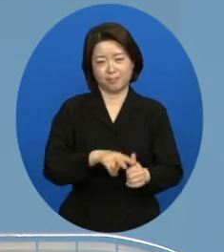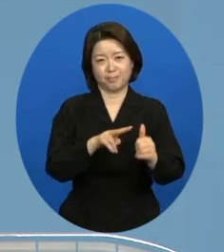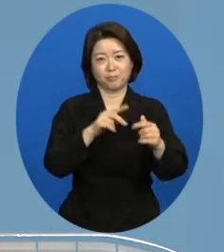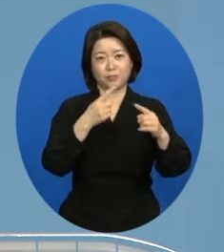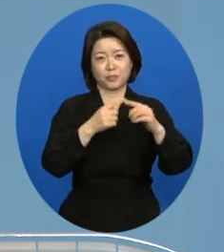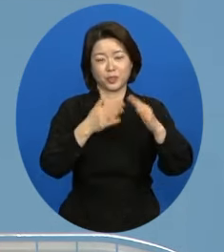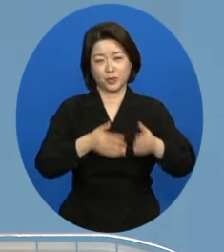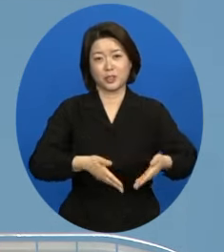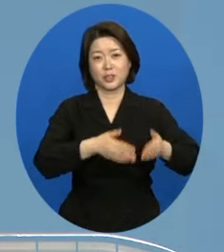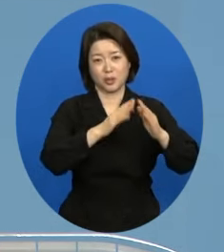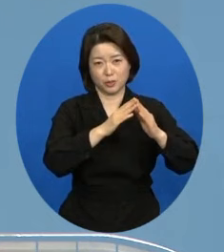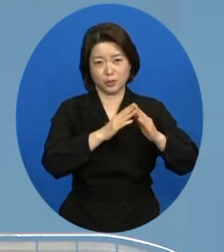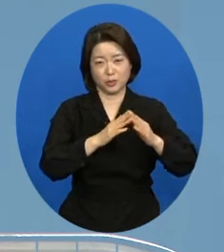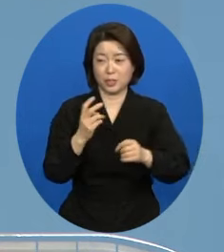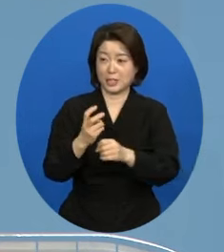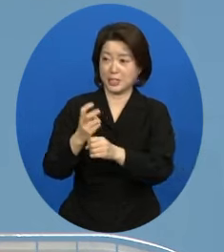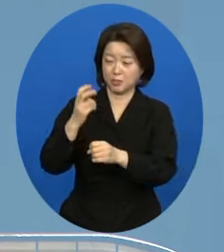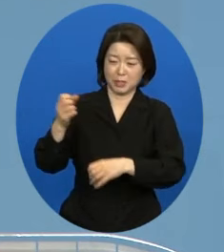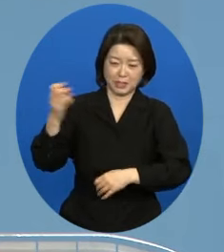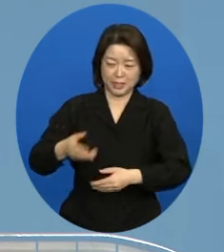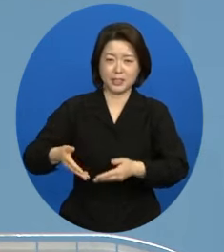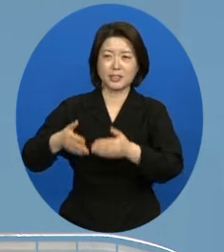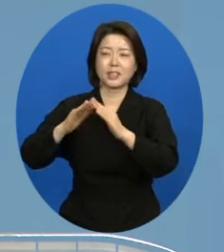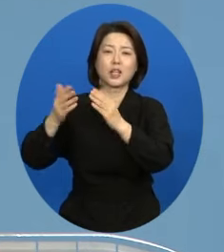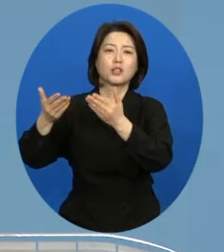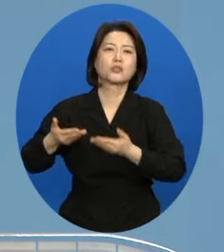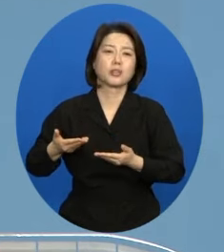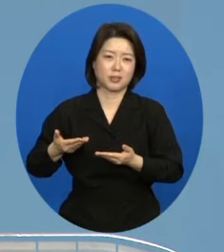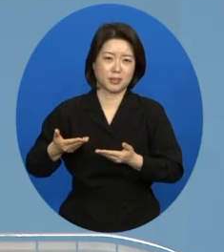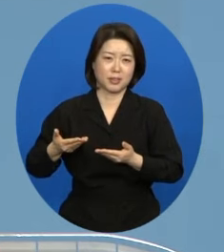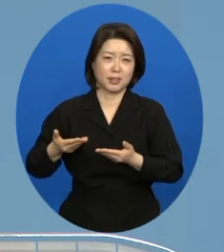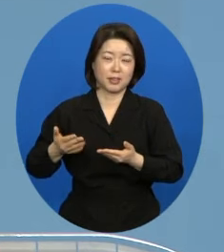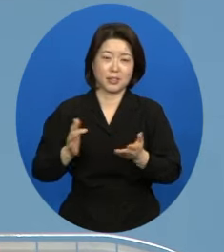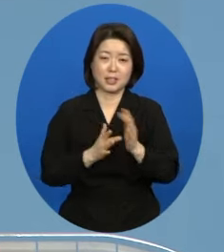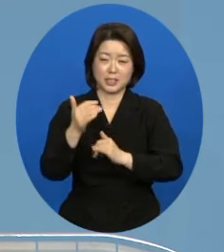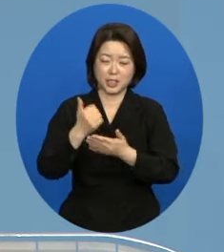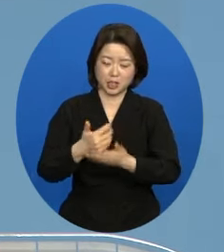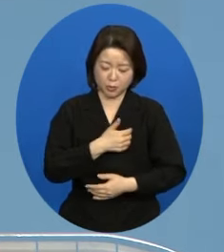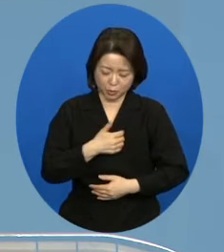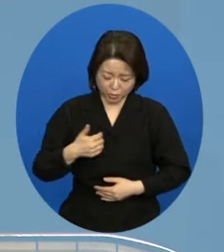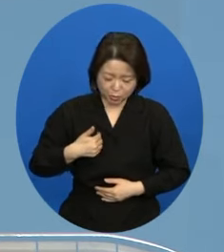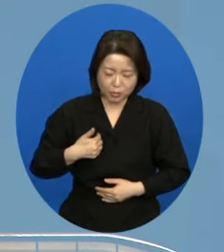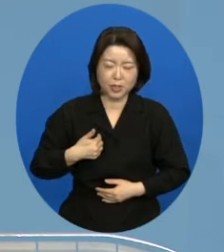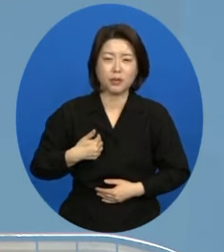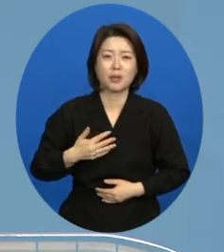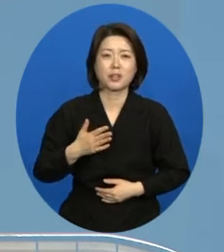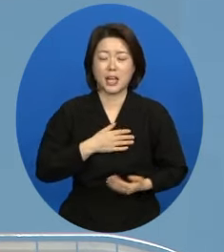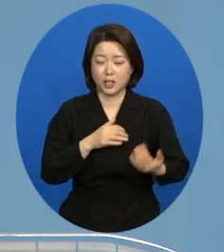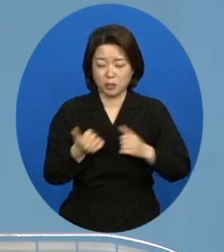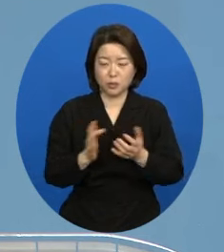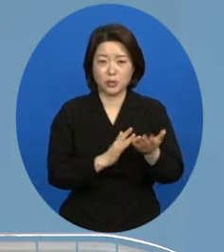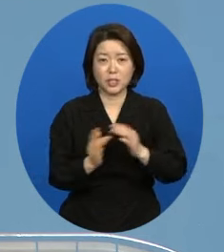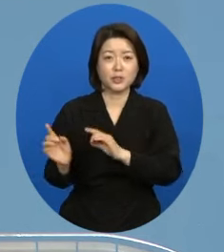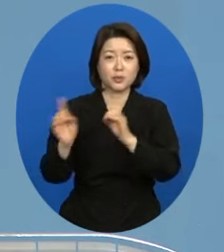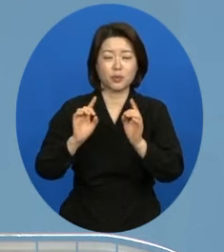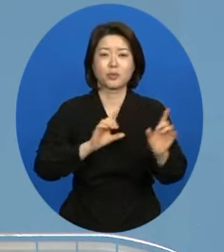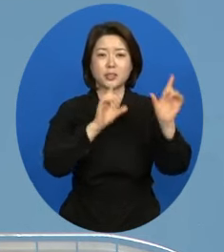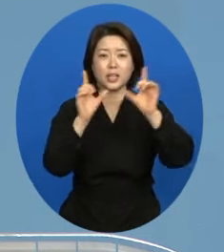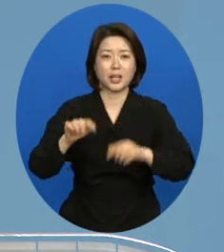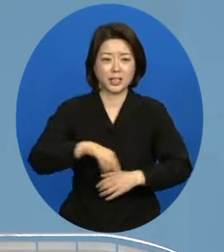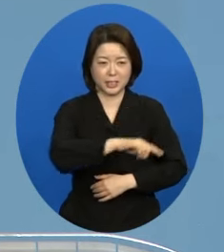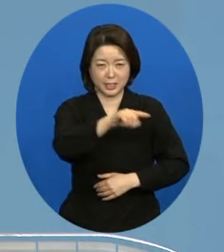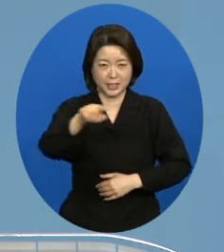주시고 또 20년 전에 재창립 하여 주셔서 예수이면 충분하고 나는 주 그 예수로 살아가는 교회 그런